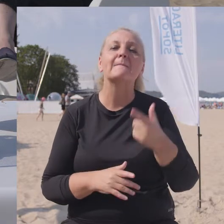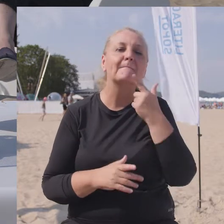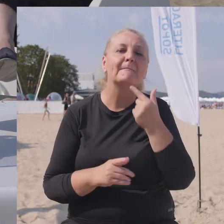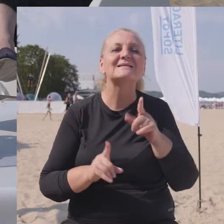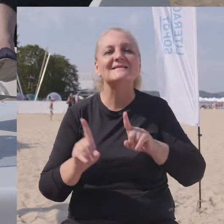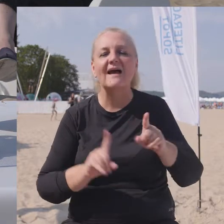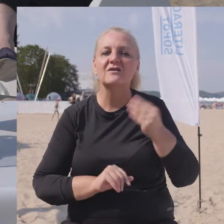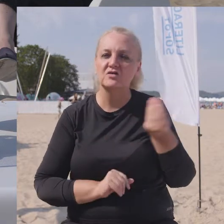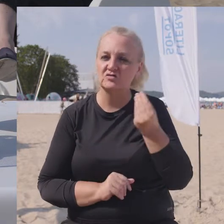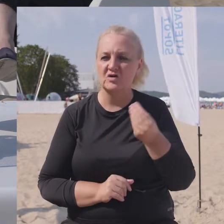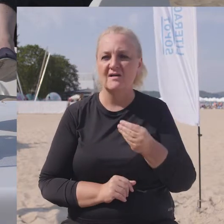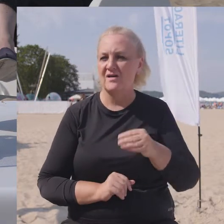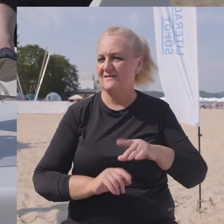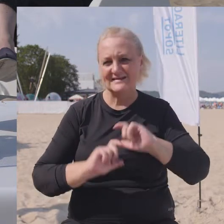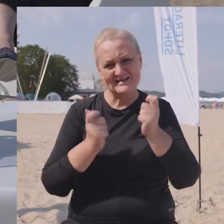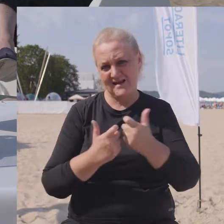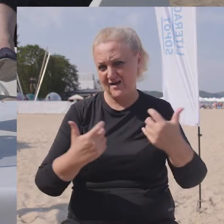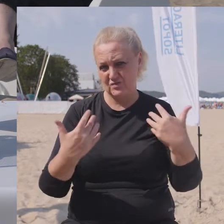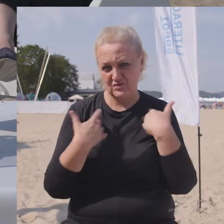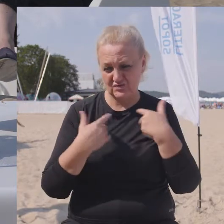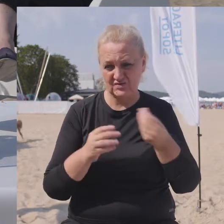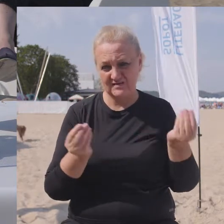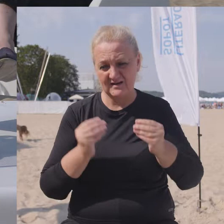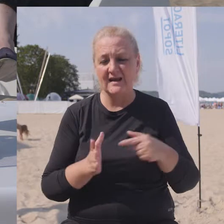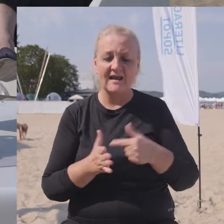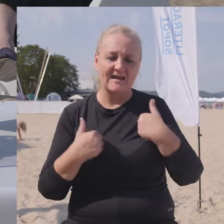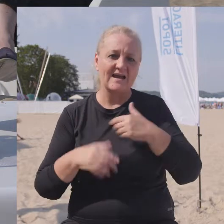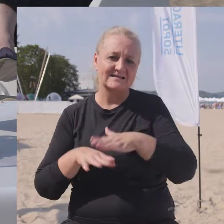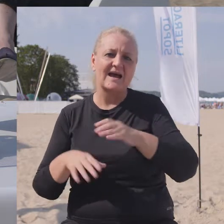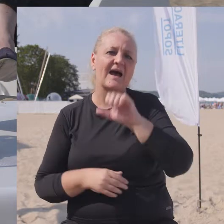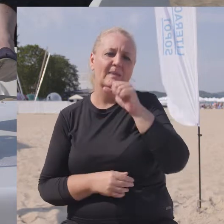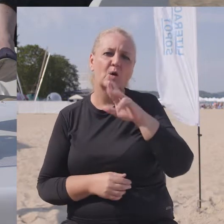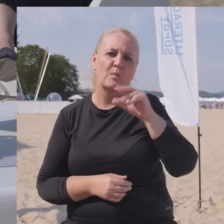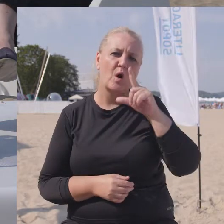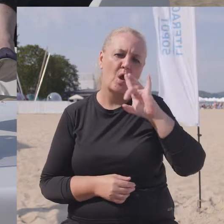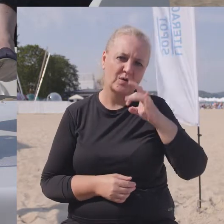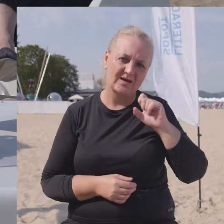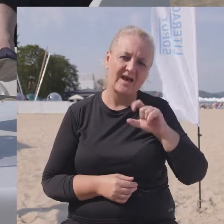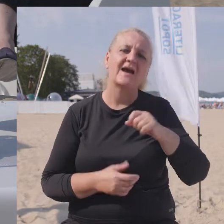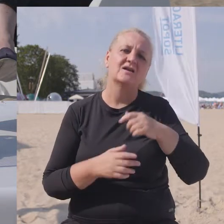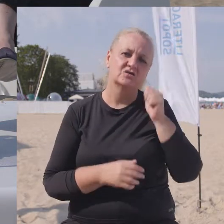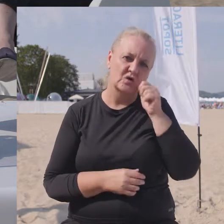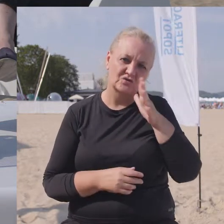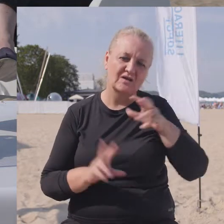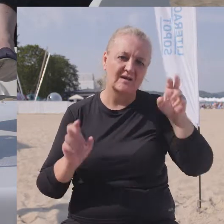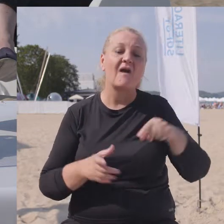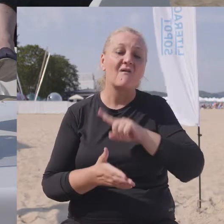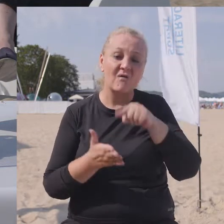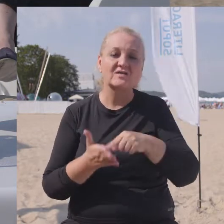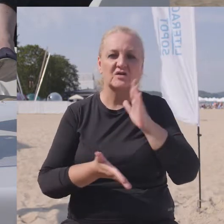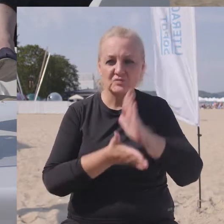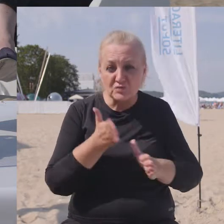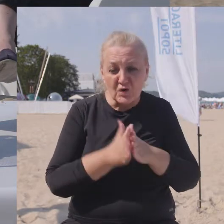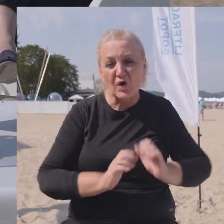masz rację, składa się całe nasze życie. Jako antropolożka codzienności mogę powiedzieć o tym, że to właśnie ze sprzątania